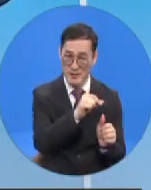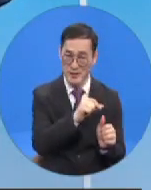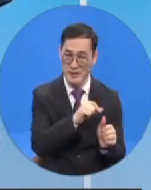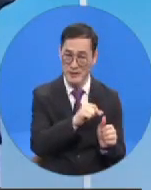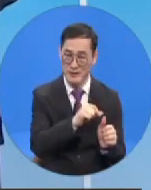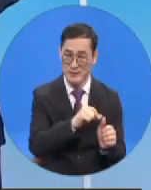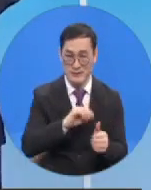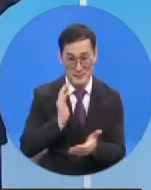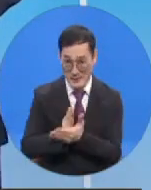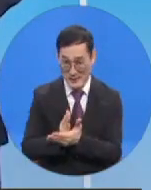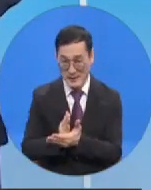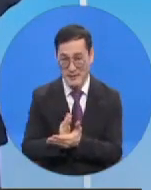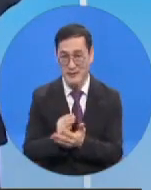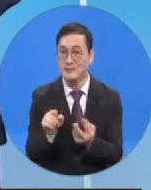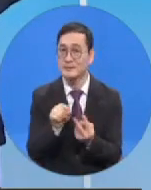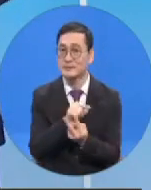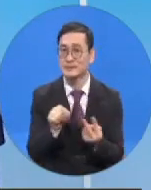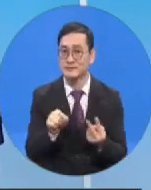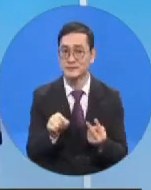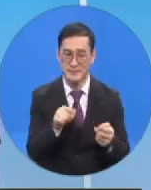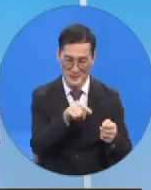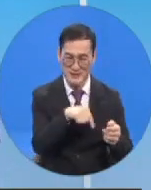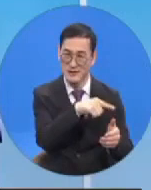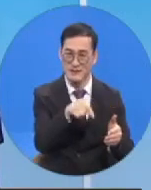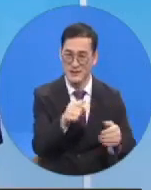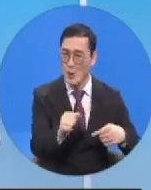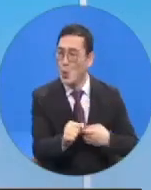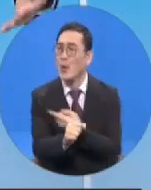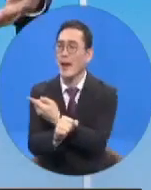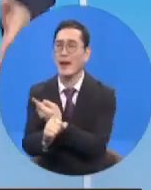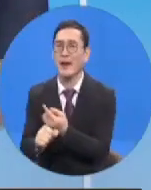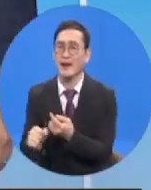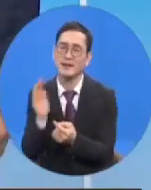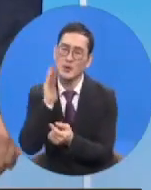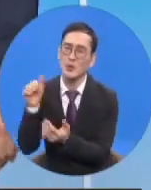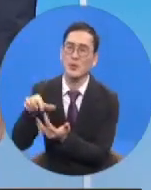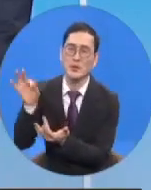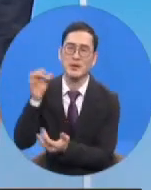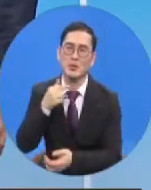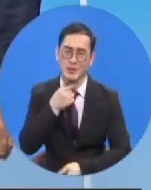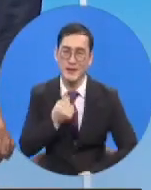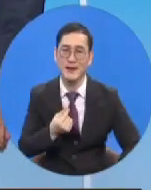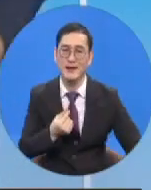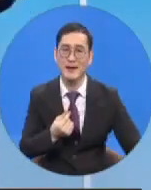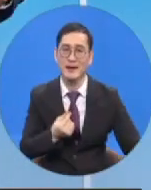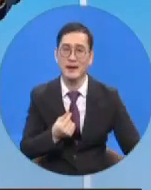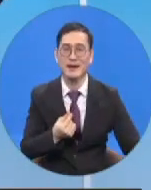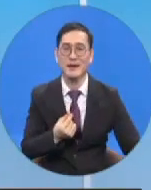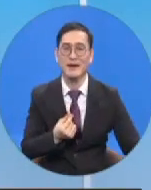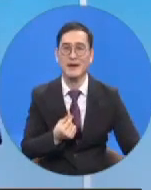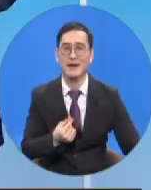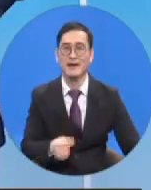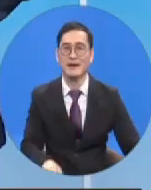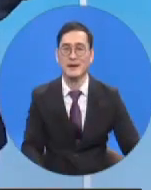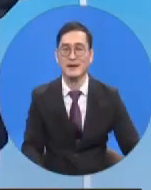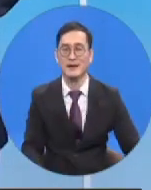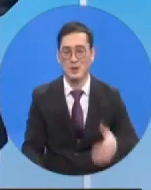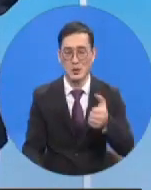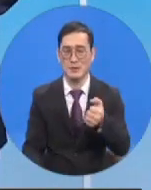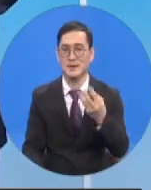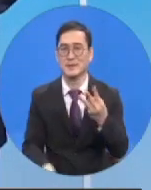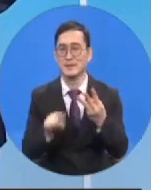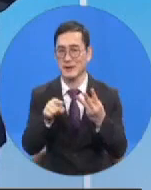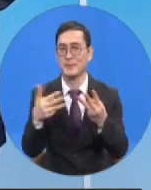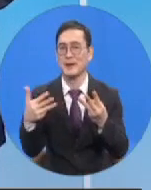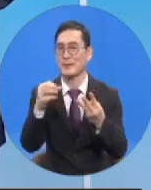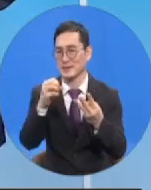것이 좋다라는 응답이, 그러니까 쉽게 말해서 정권이 바뀌기를 원하는 이 응답이